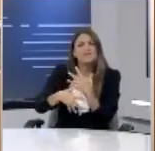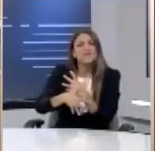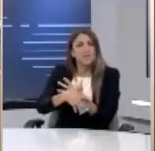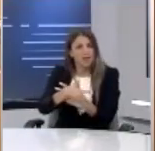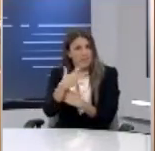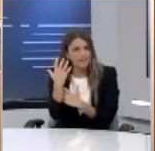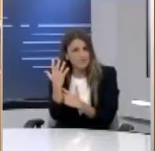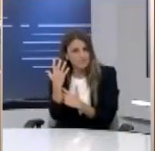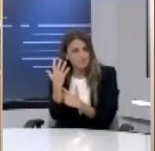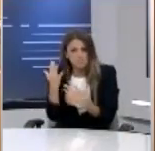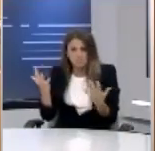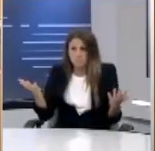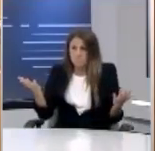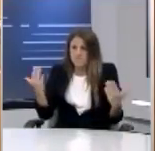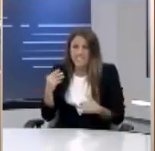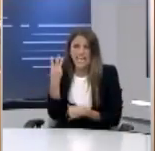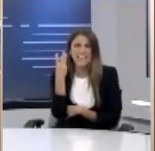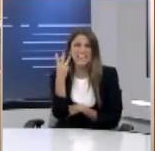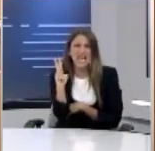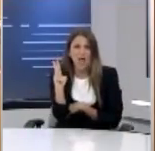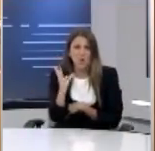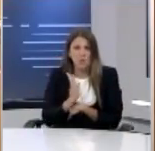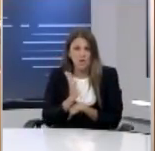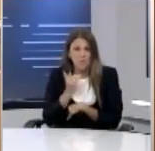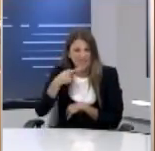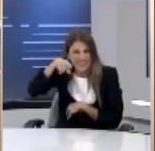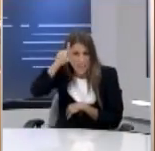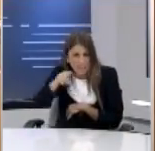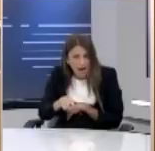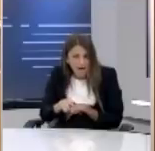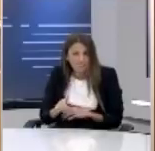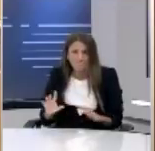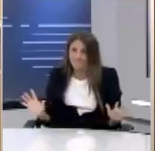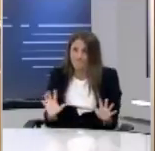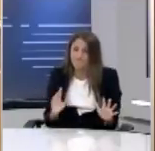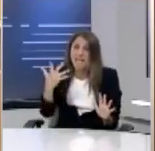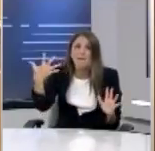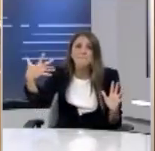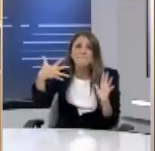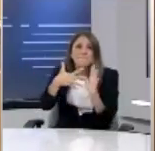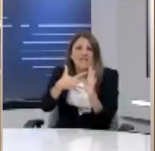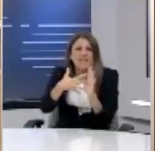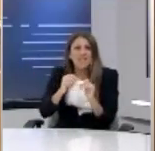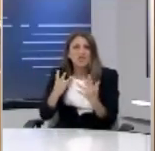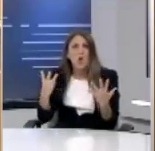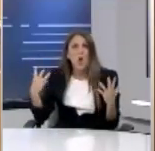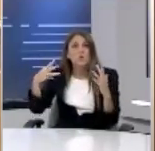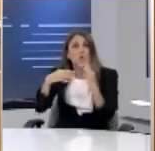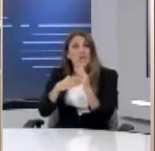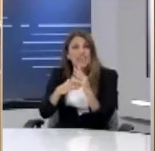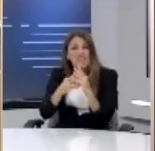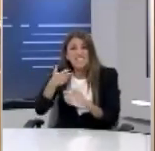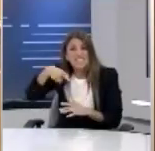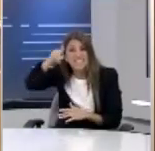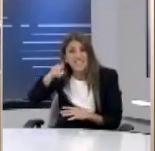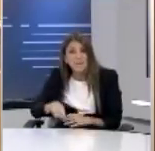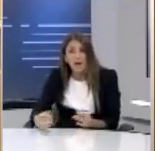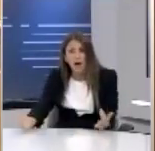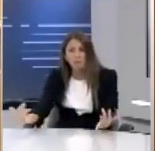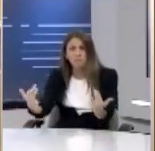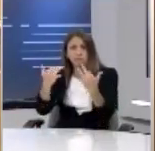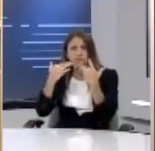ημέρα. Είχαμε 5.000 και 8.000 την ημέρα και είχαμε τους Ευρωπαίους να κλείνουν τα σύνορα.